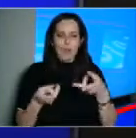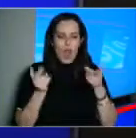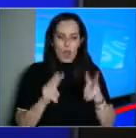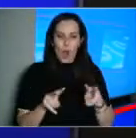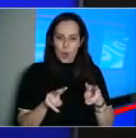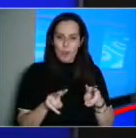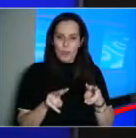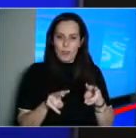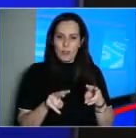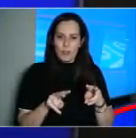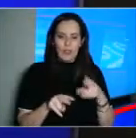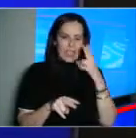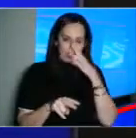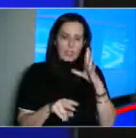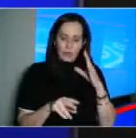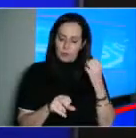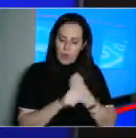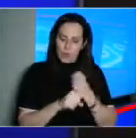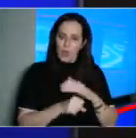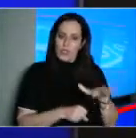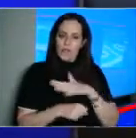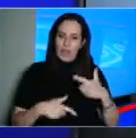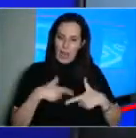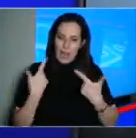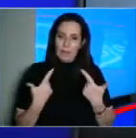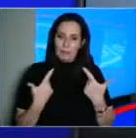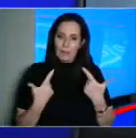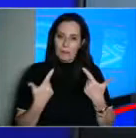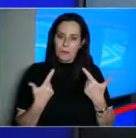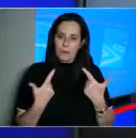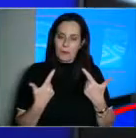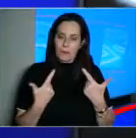היכולת לנסות לייצר לעצמם סביבת חיים